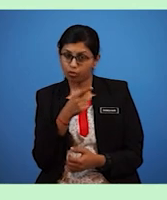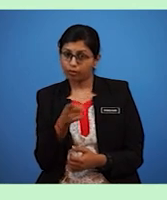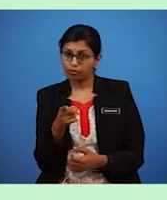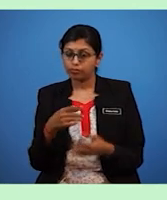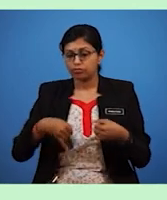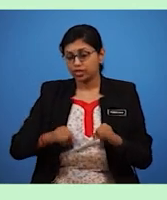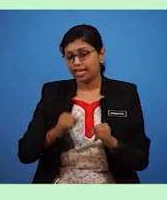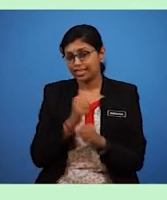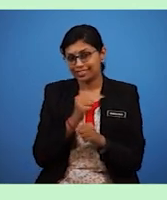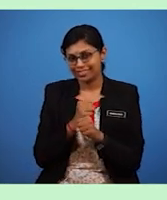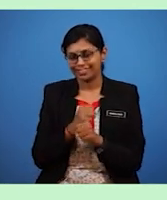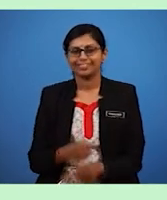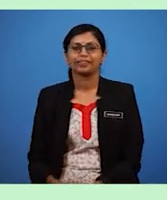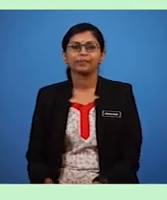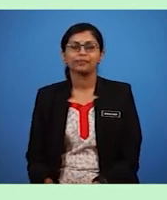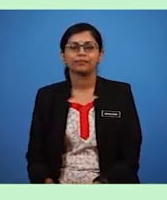murid-murid.